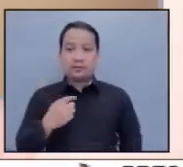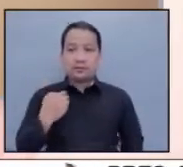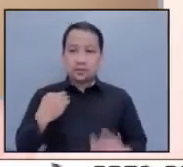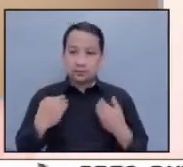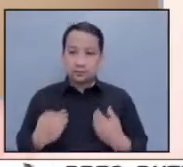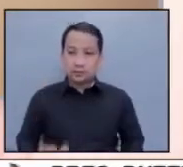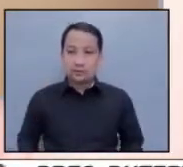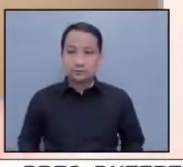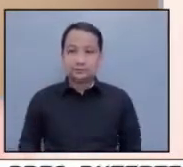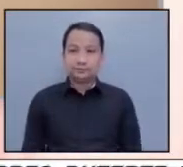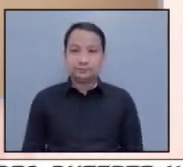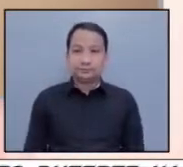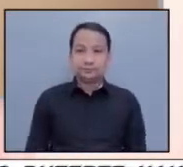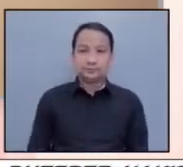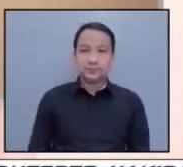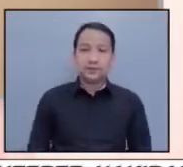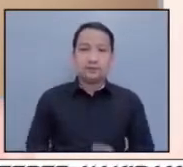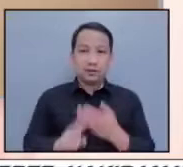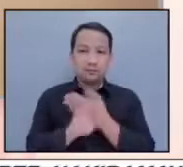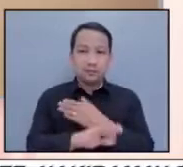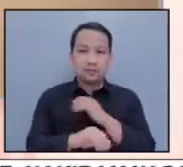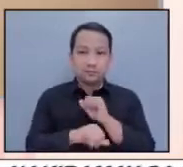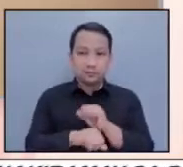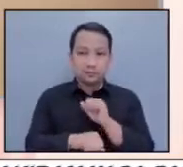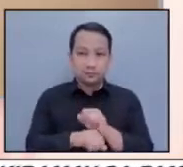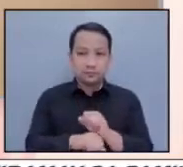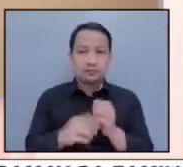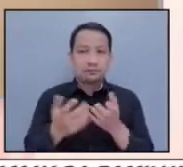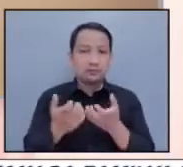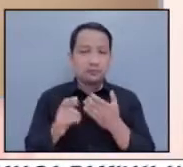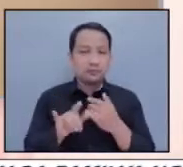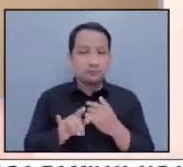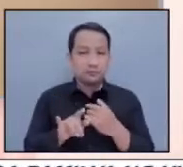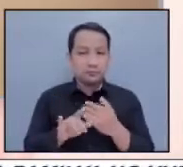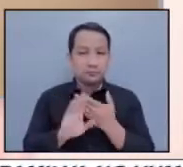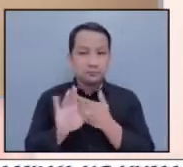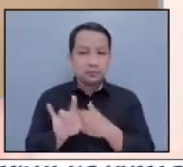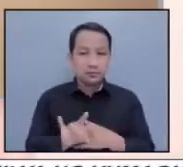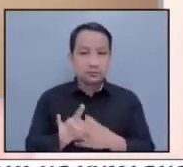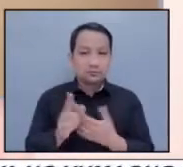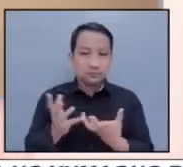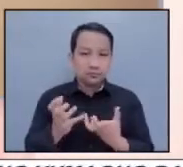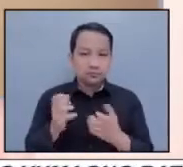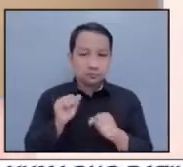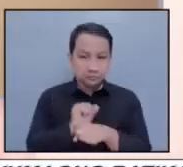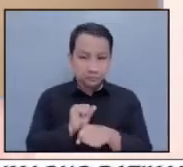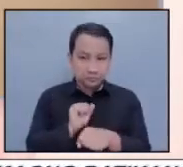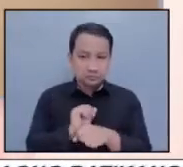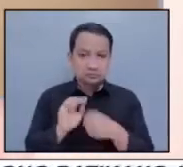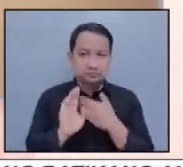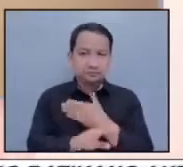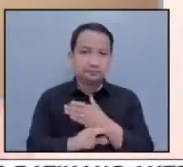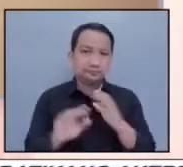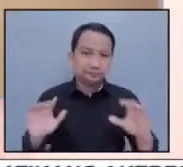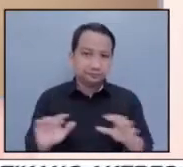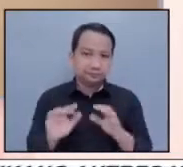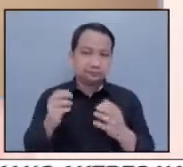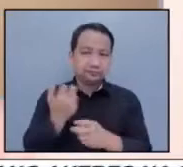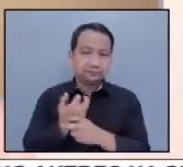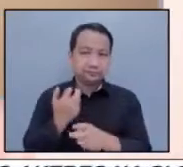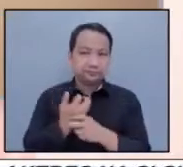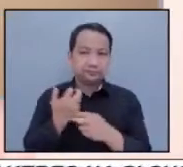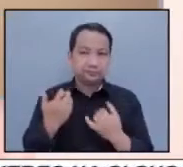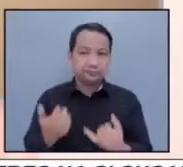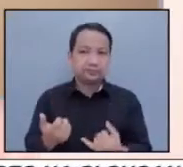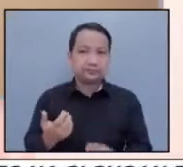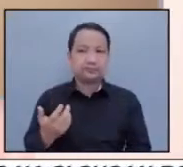makabalik ulit sa trabaho. May gusto ko po mag-trabaho balik, sir eh. Dahil mahirap din kami, sir eh.